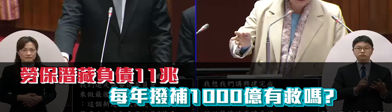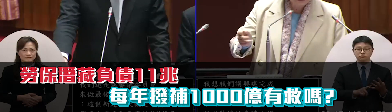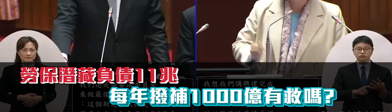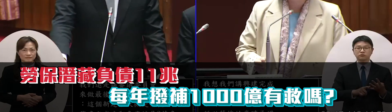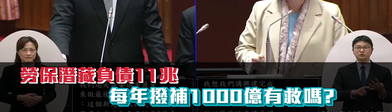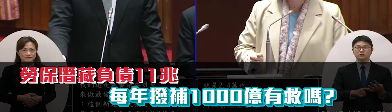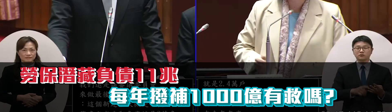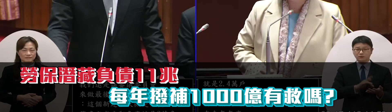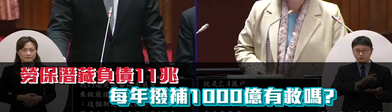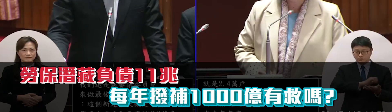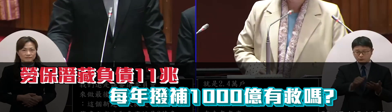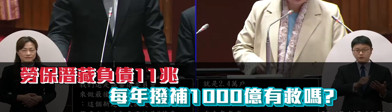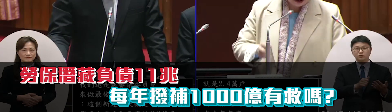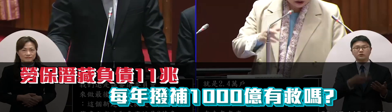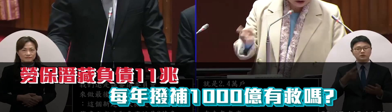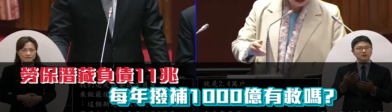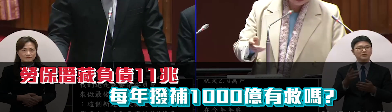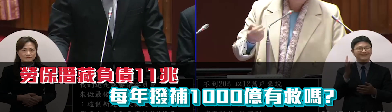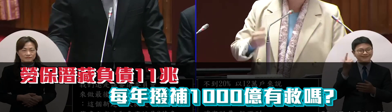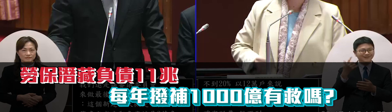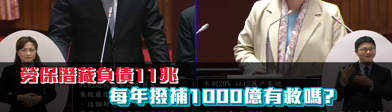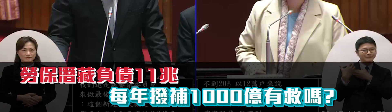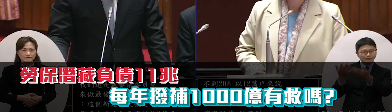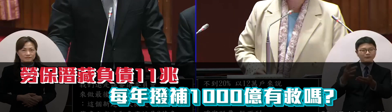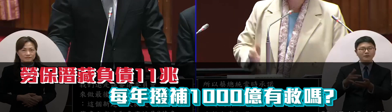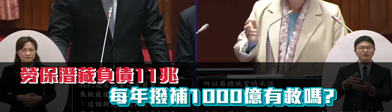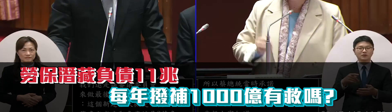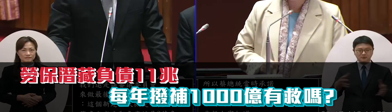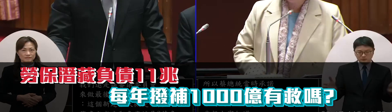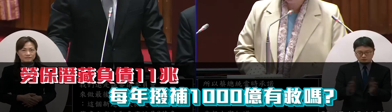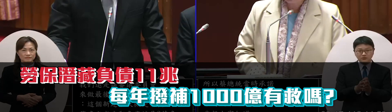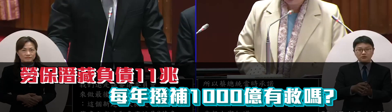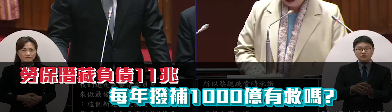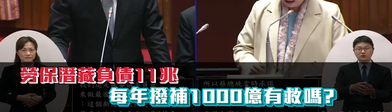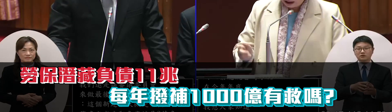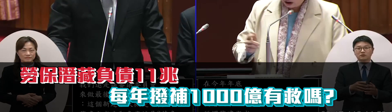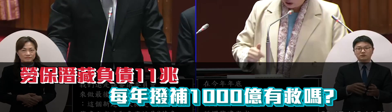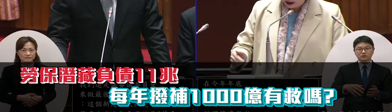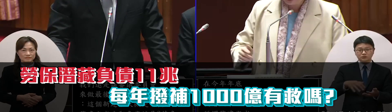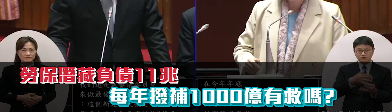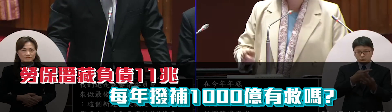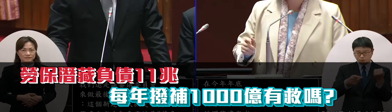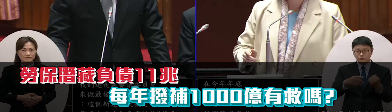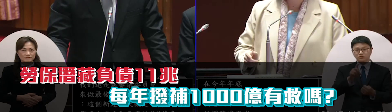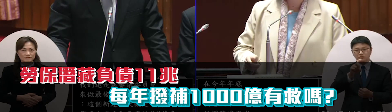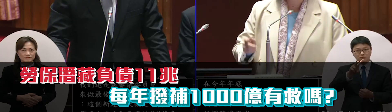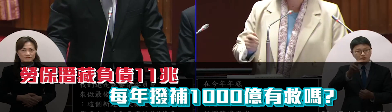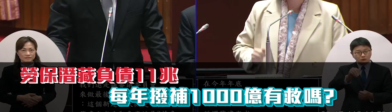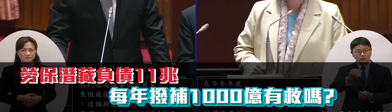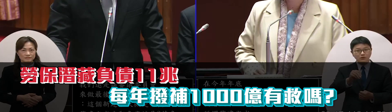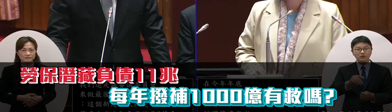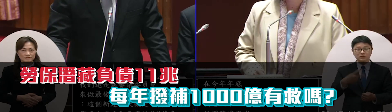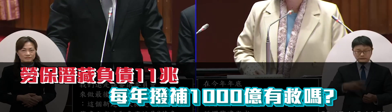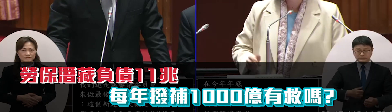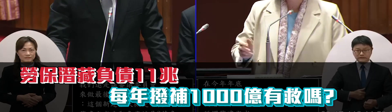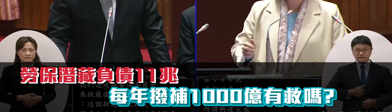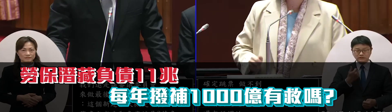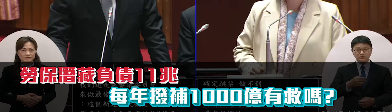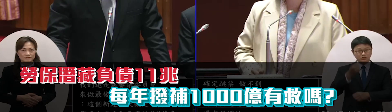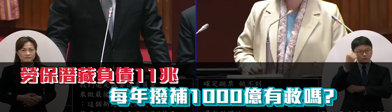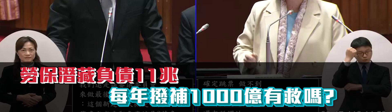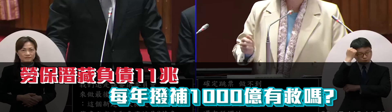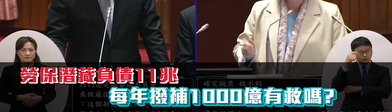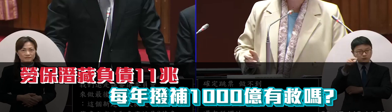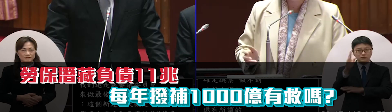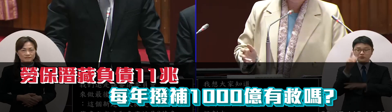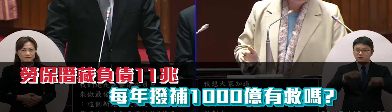决标、待开工等等数，所以中整起来好像有12万，但是没那么快。那就回归到整体，就是住房政策供